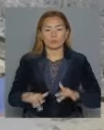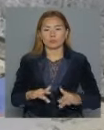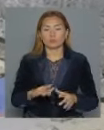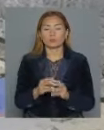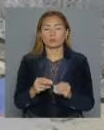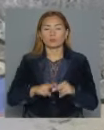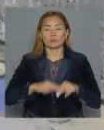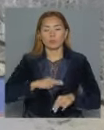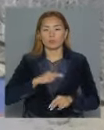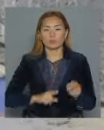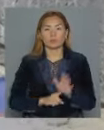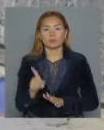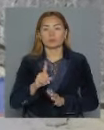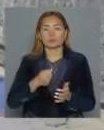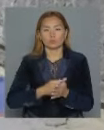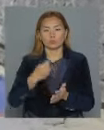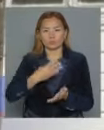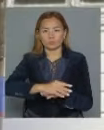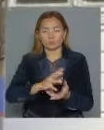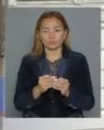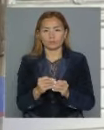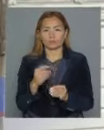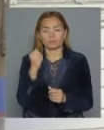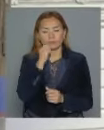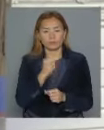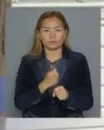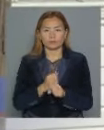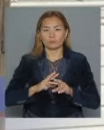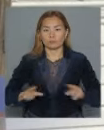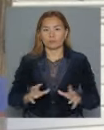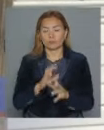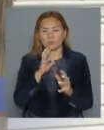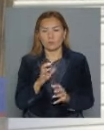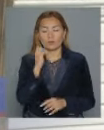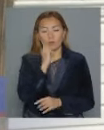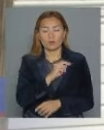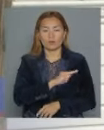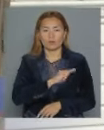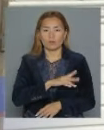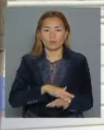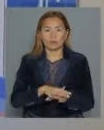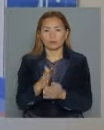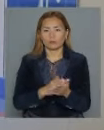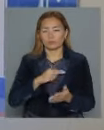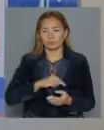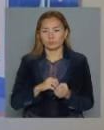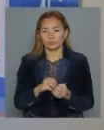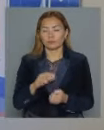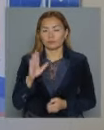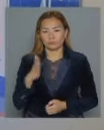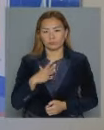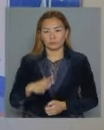жасақталып, құрылыс жұмыстары басталам дегенше 90-шы жылдардың сарқыншағындай болып сақталған ескі емхана халыққа қызмет көрсетуін